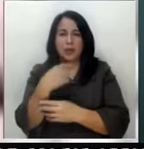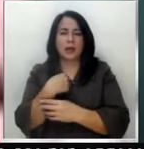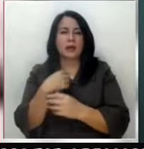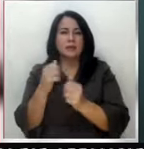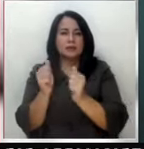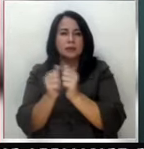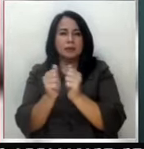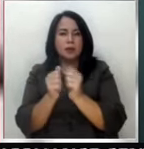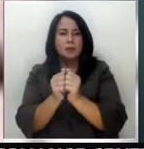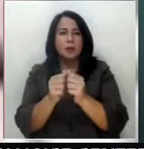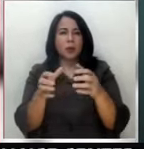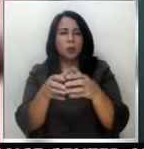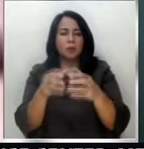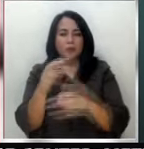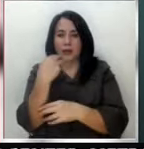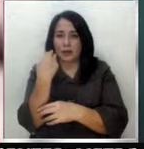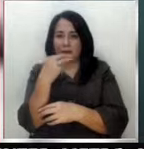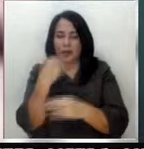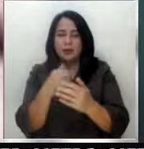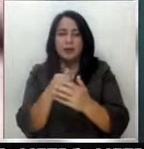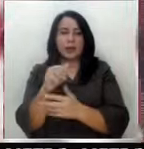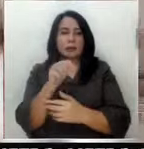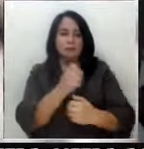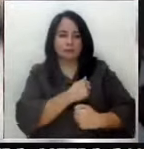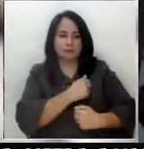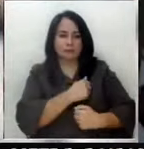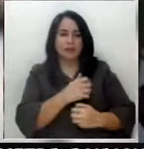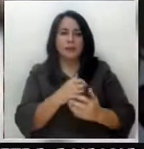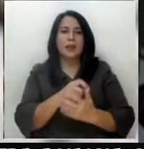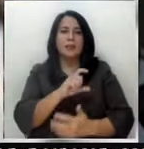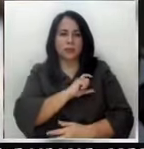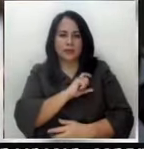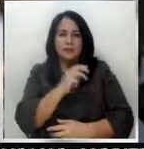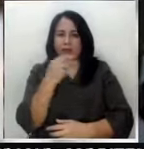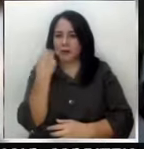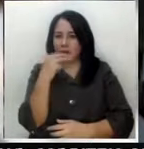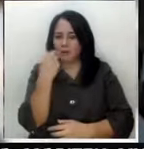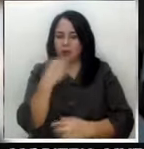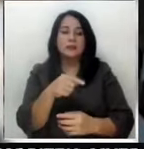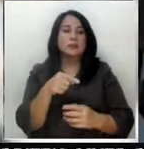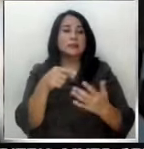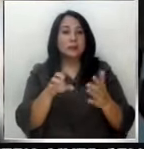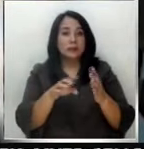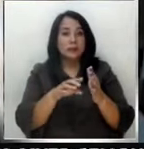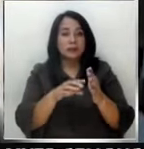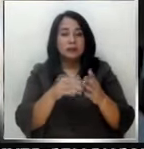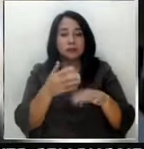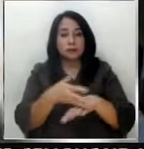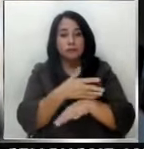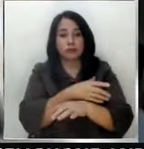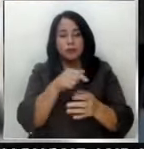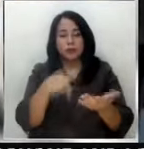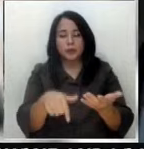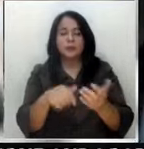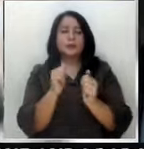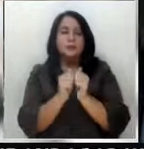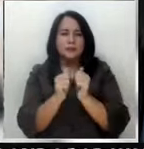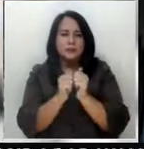Task Force Marawi ng AFP at Marawi City Police. This development shows the seriousness of